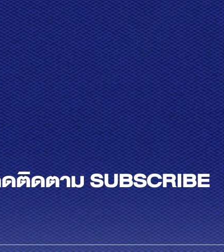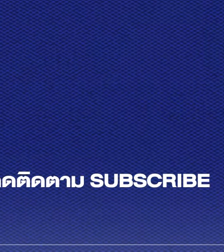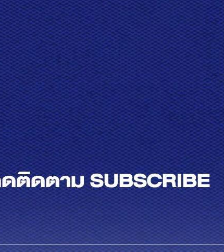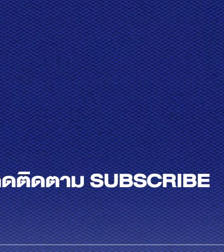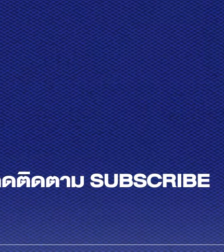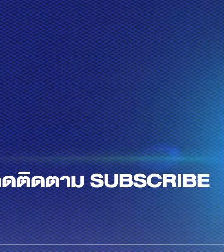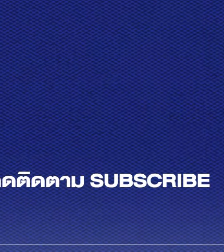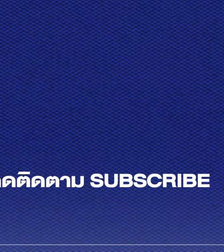Oh